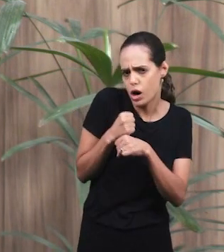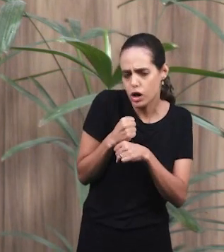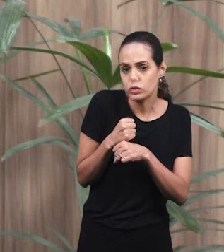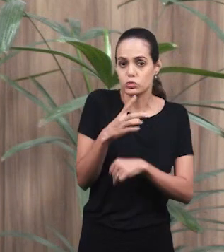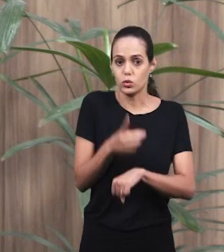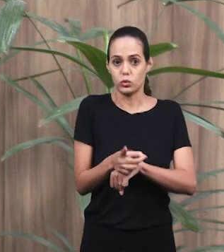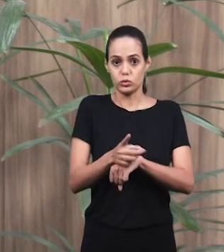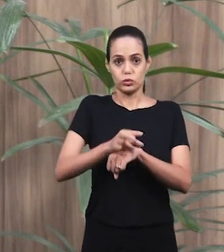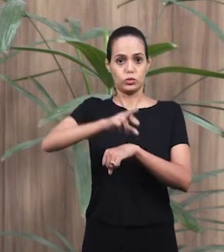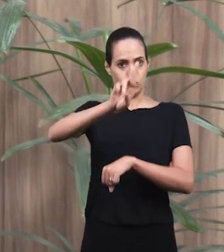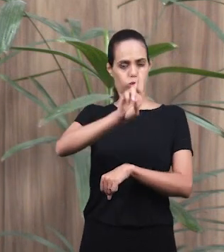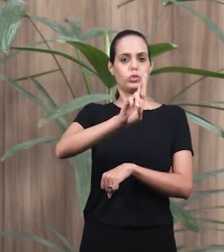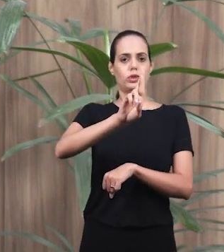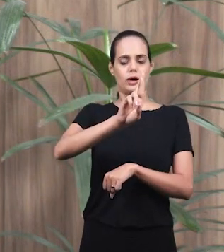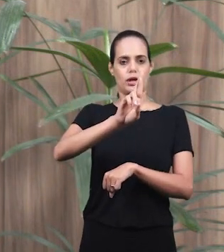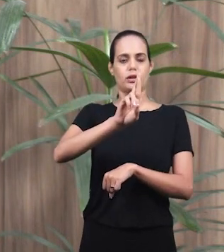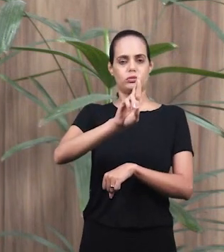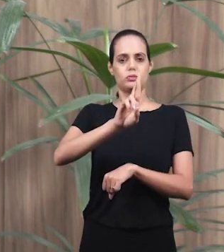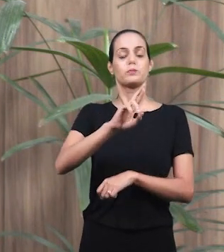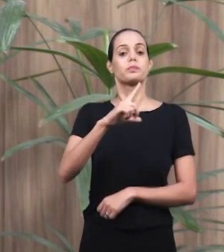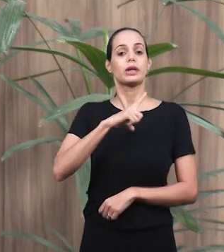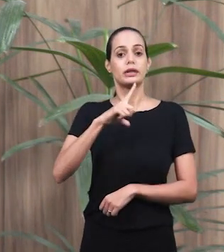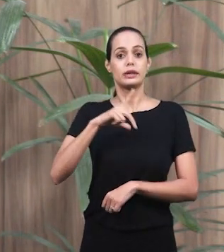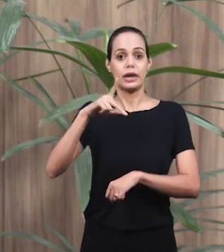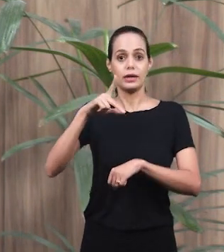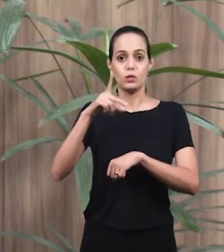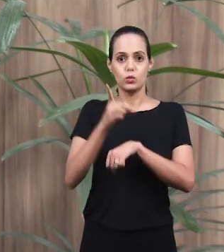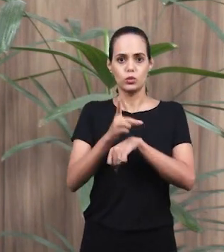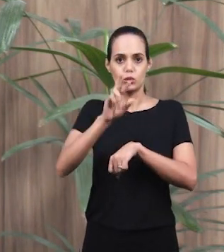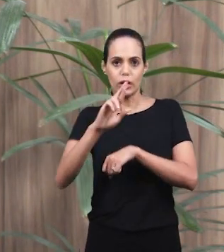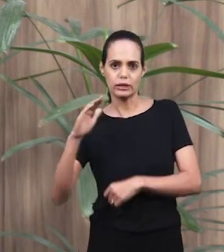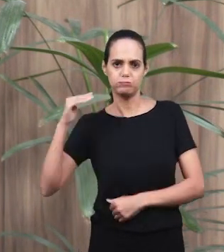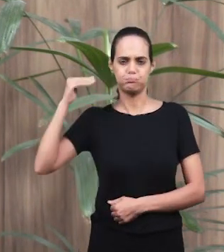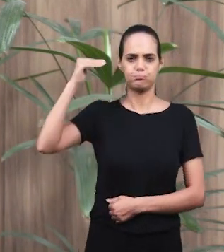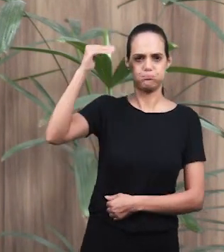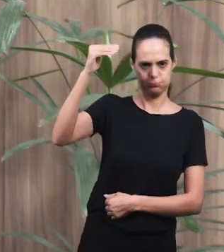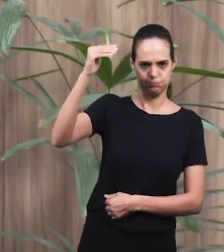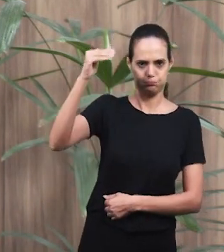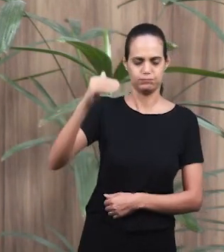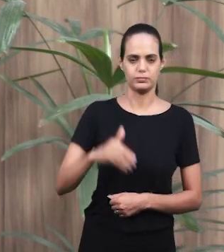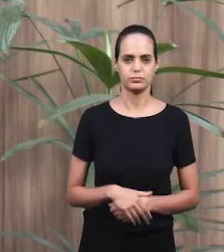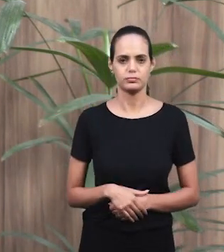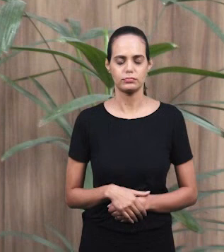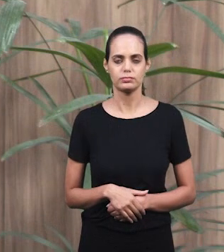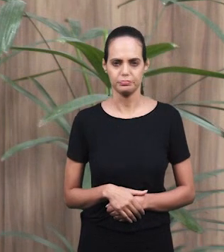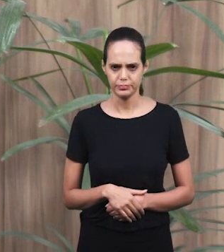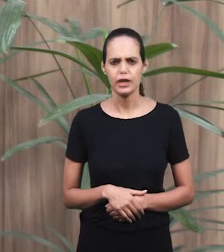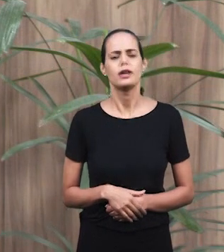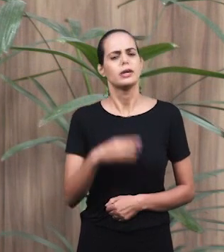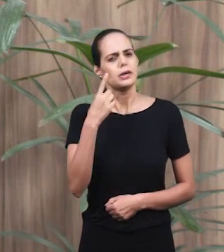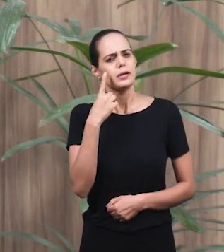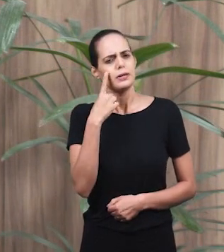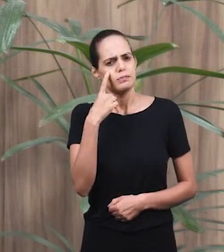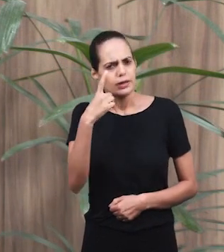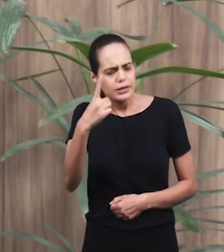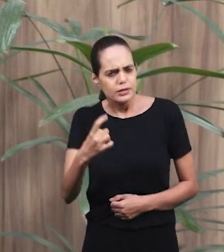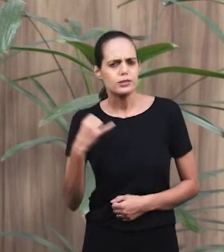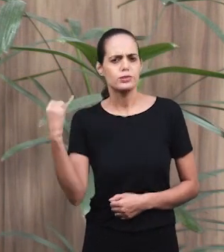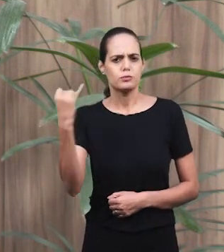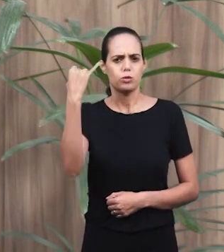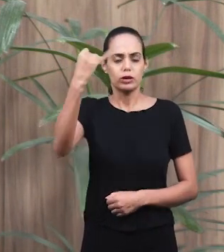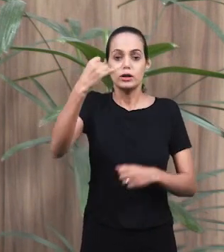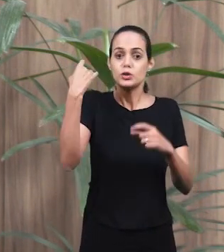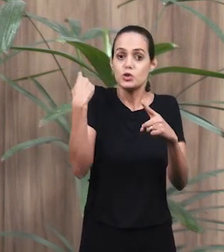et 5 ans. Le post-doctorat, c'est un niveau indépendant pour des chercheurs et ce n'est pas un